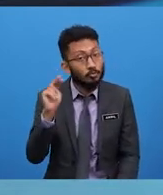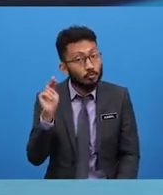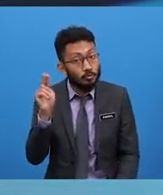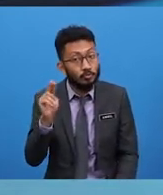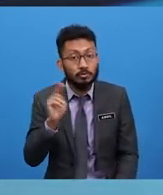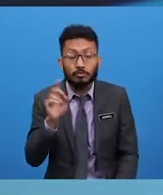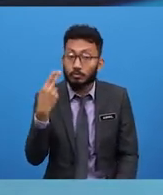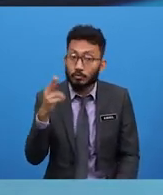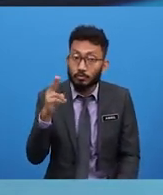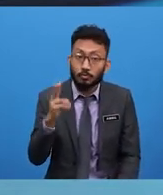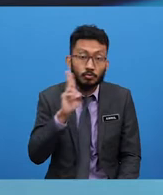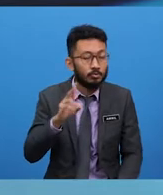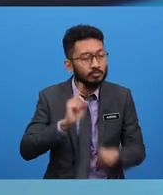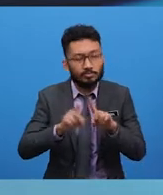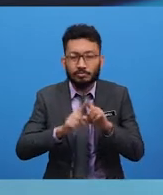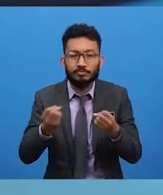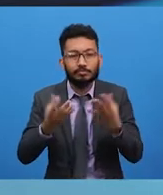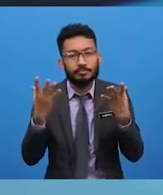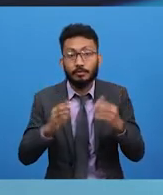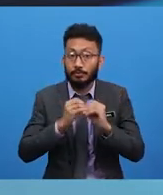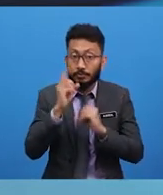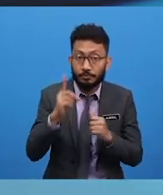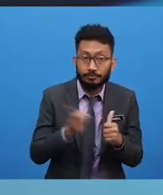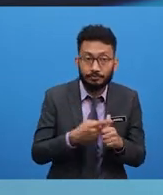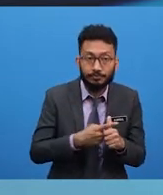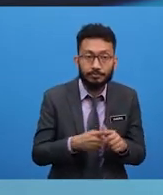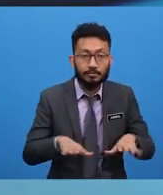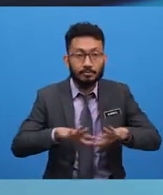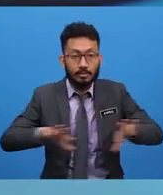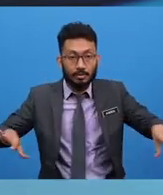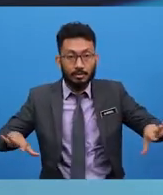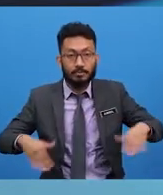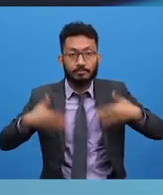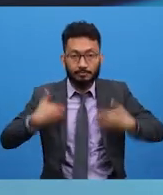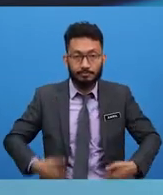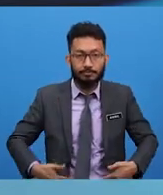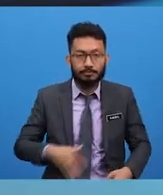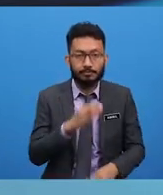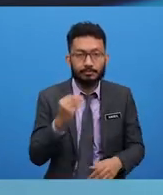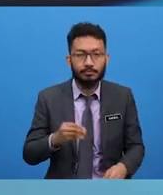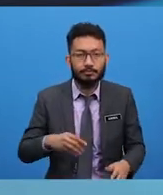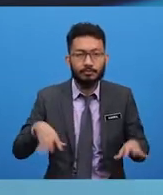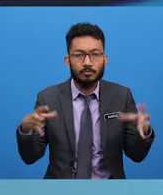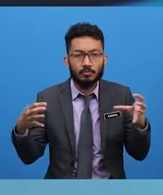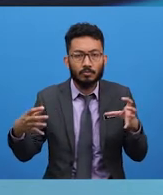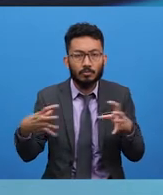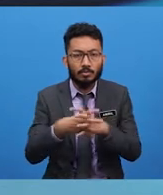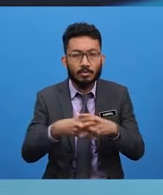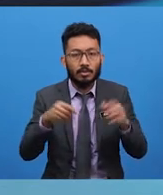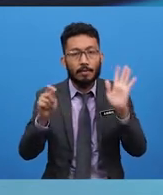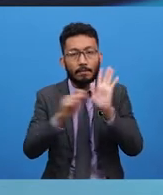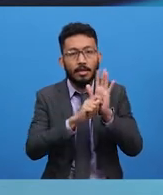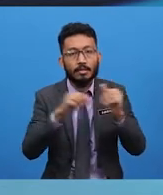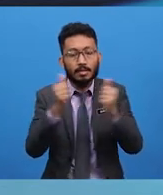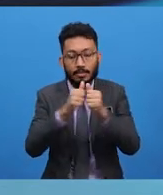pertama, cikgu akan meregangkan kain dan tampalkan dengan pita